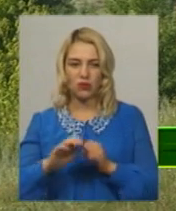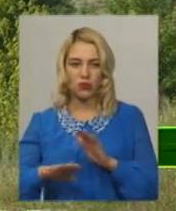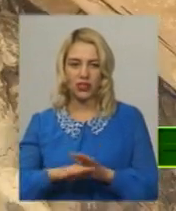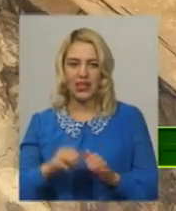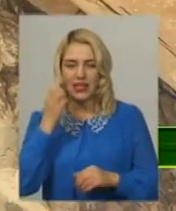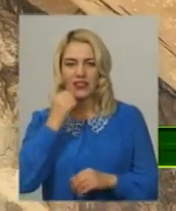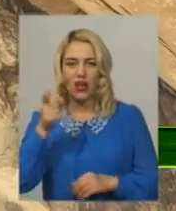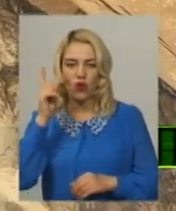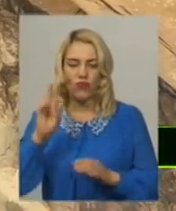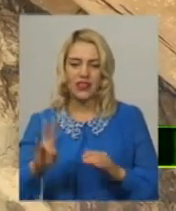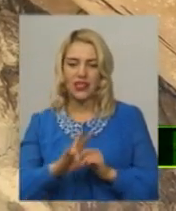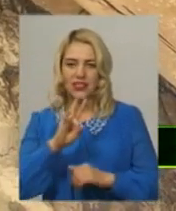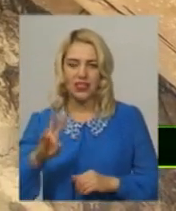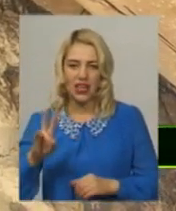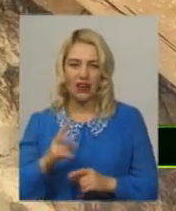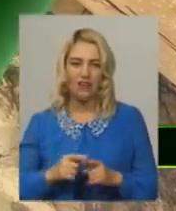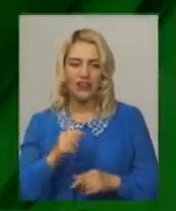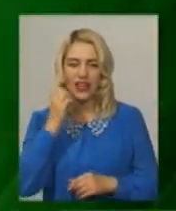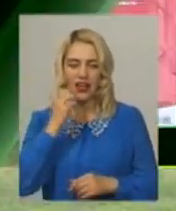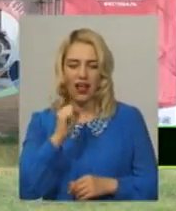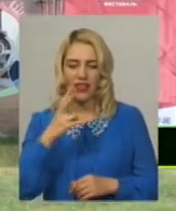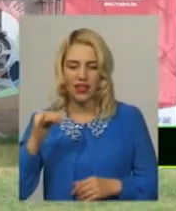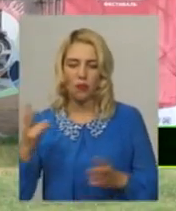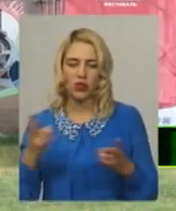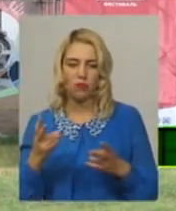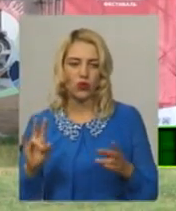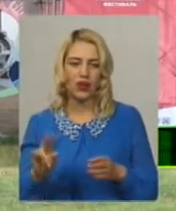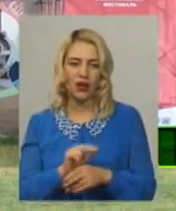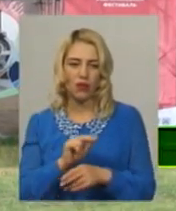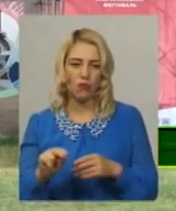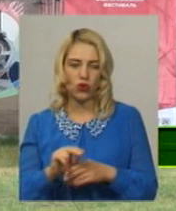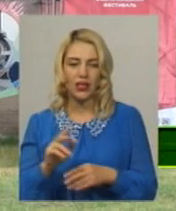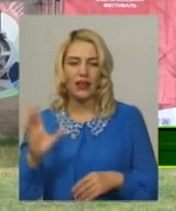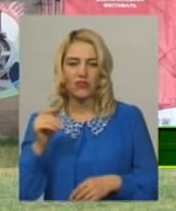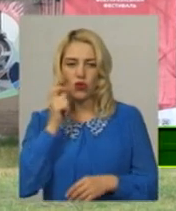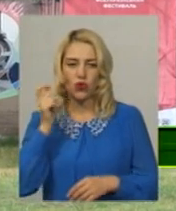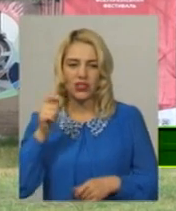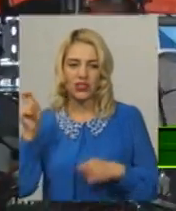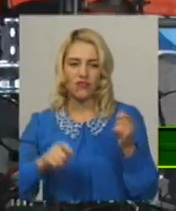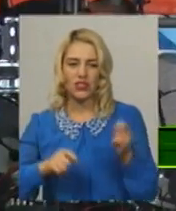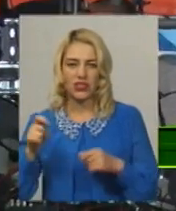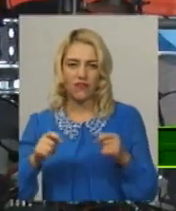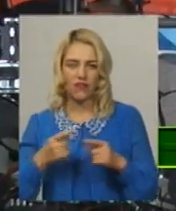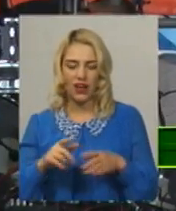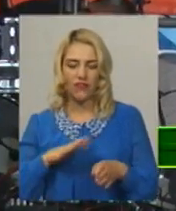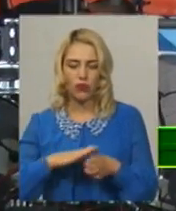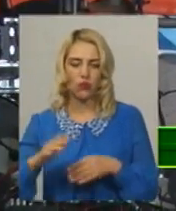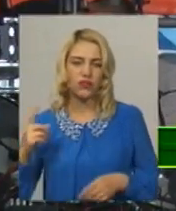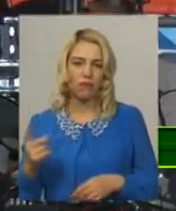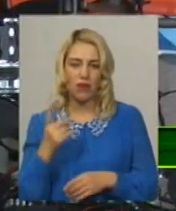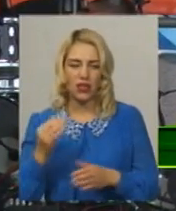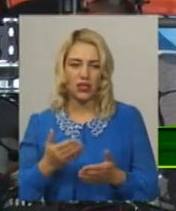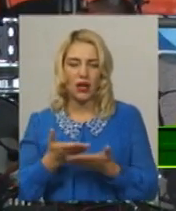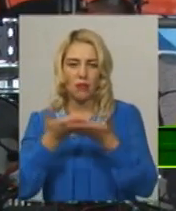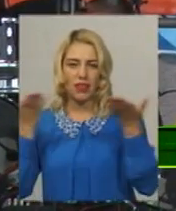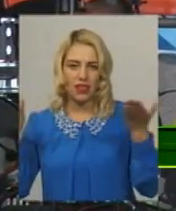Святої Анни у Летичівському районі потребує ремонту. Всеукраїнський фестиваль «Гальчевський фест» вперше відбувся під відкритим небом